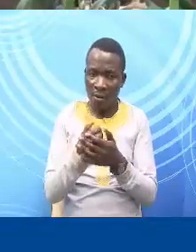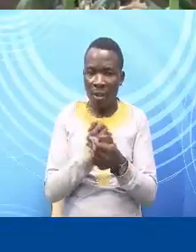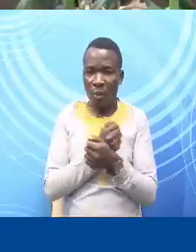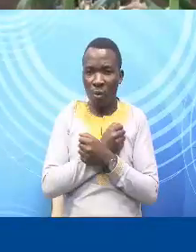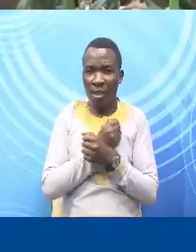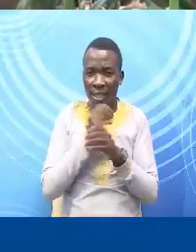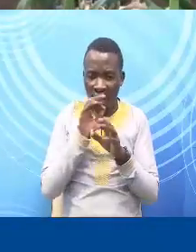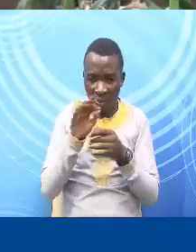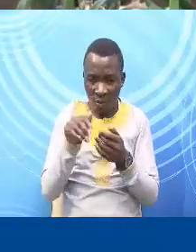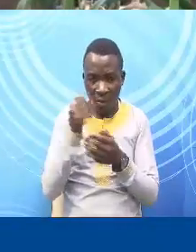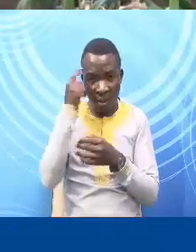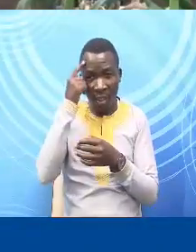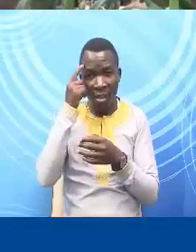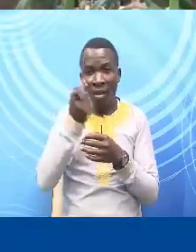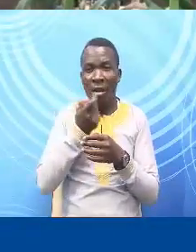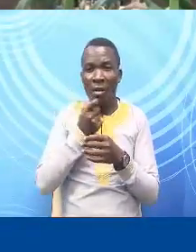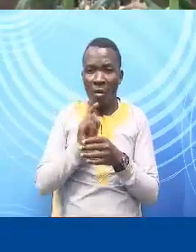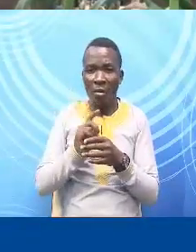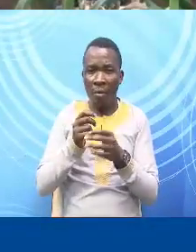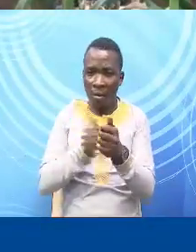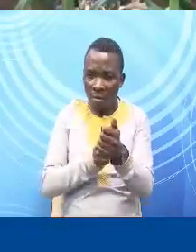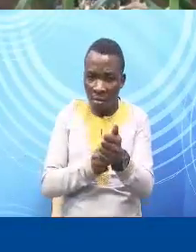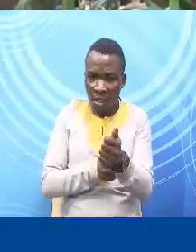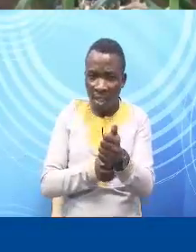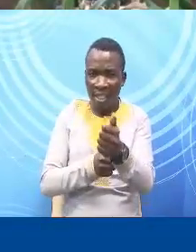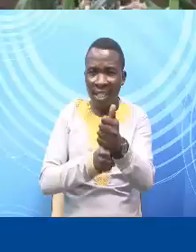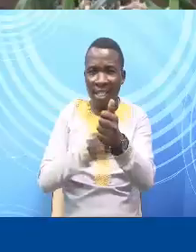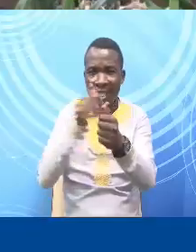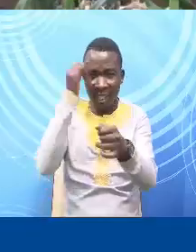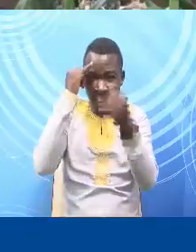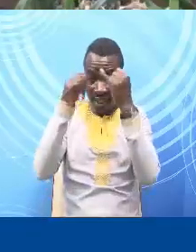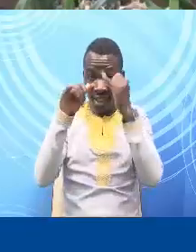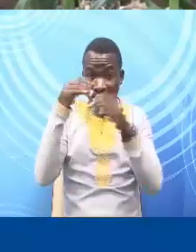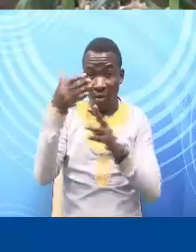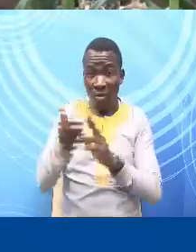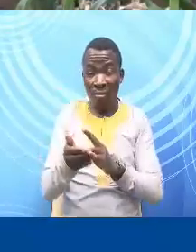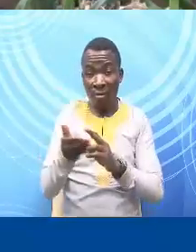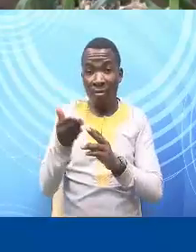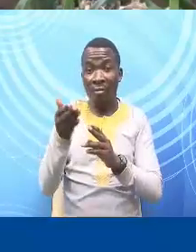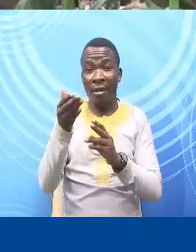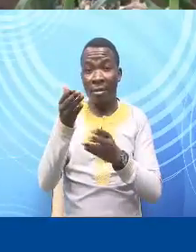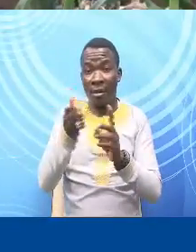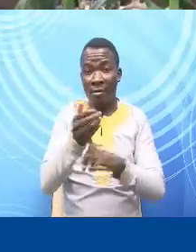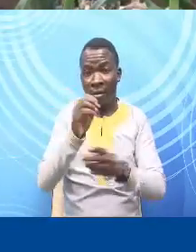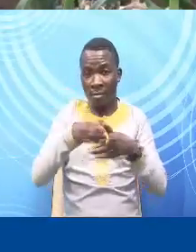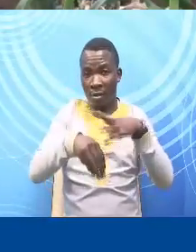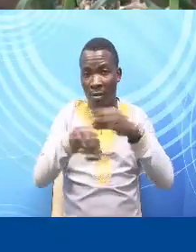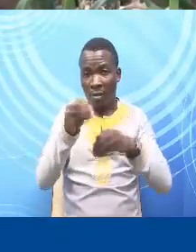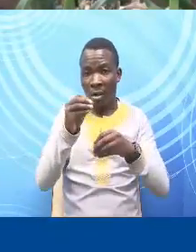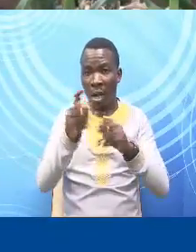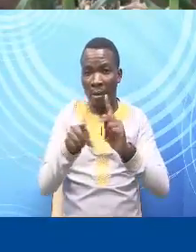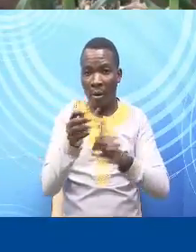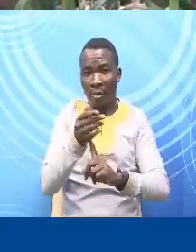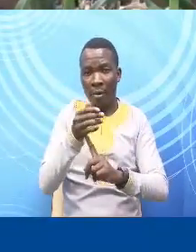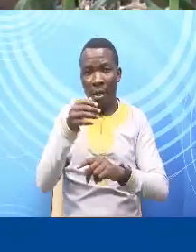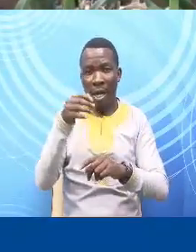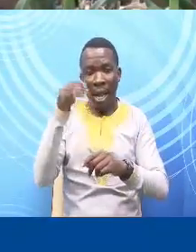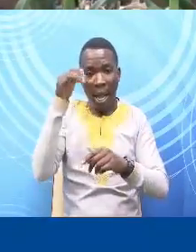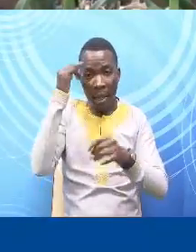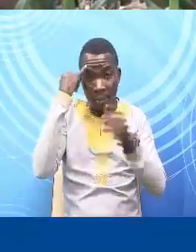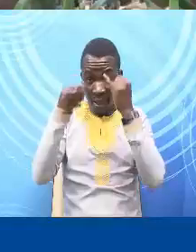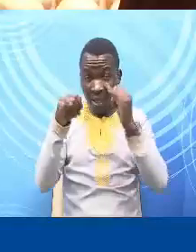utekereza, ukwiye gukurikiza igitekerezo ukagikurikirana mpaka ukibyaje umusaruro, kuko abantu bagira ibitekerezo bakitinya